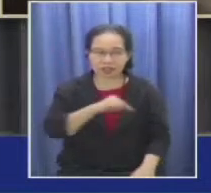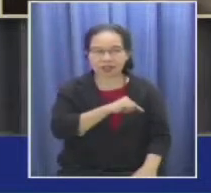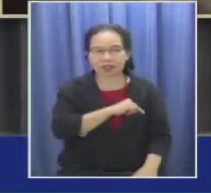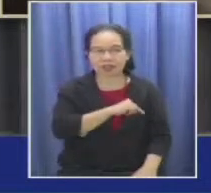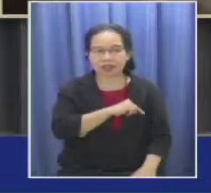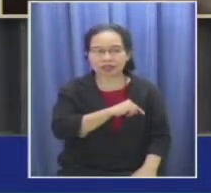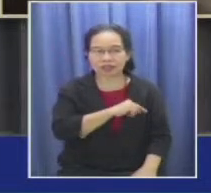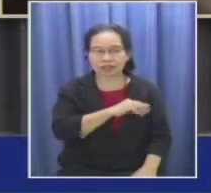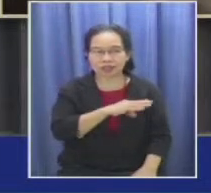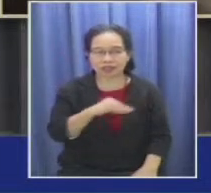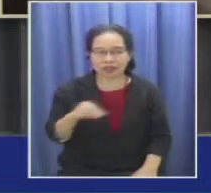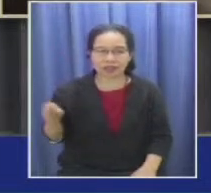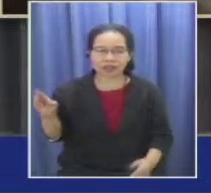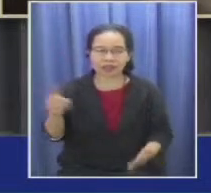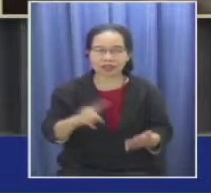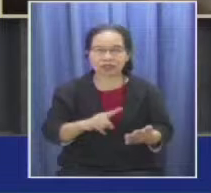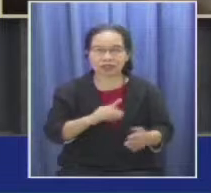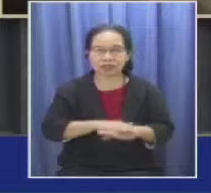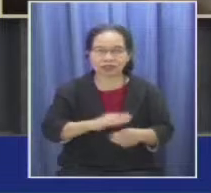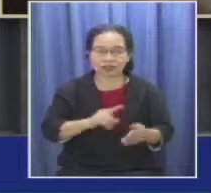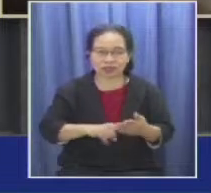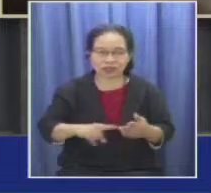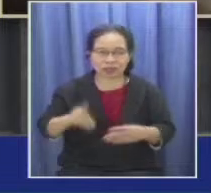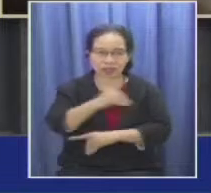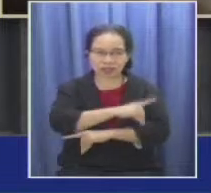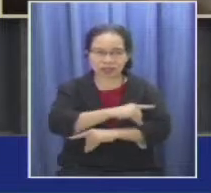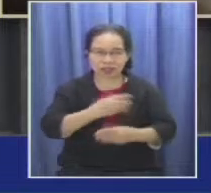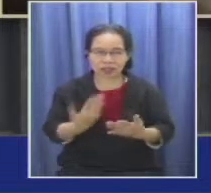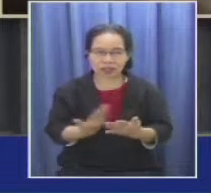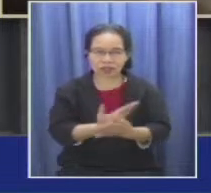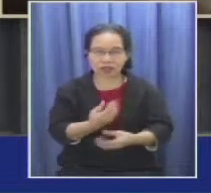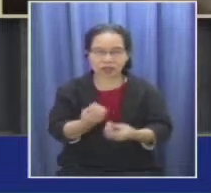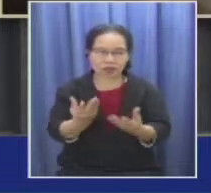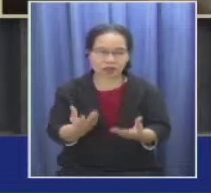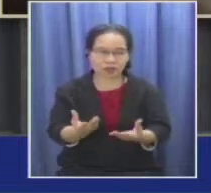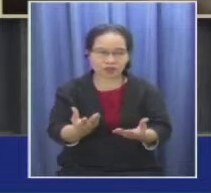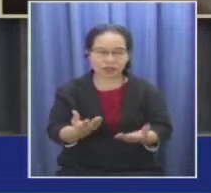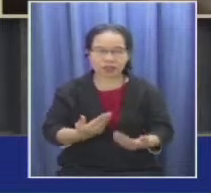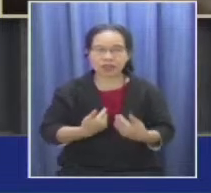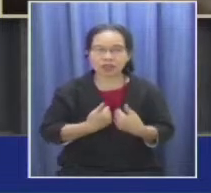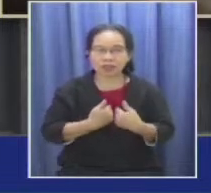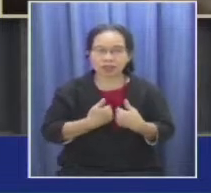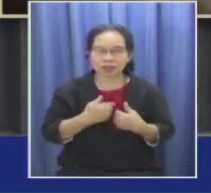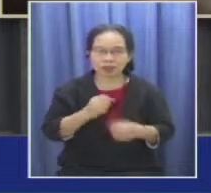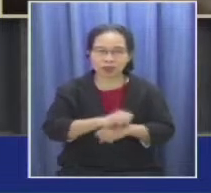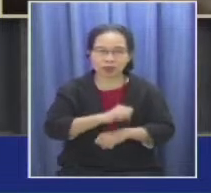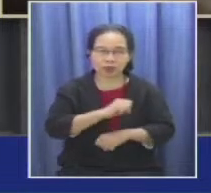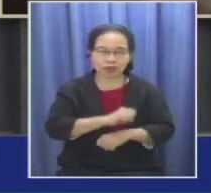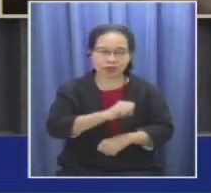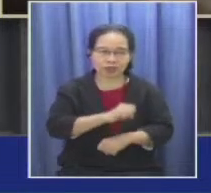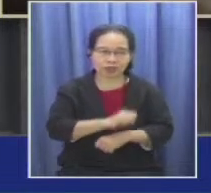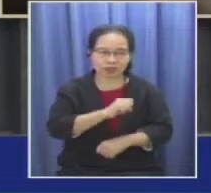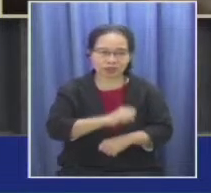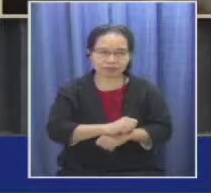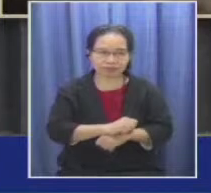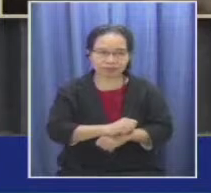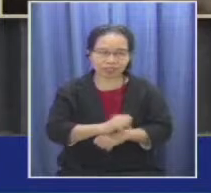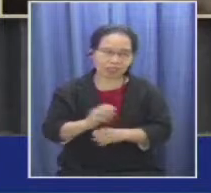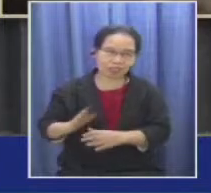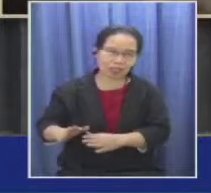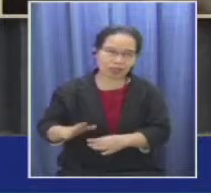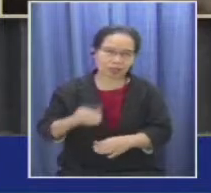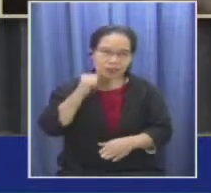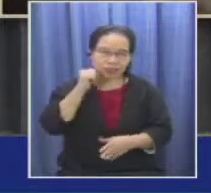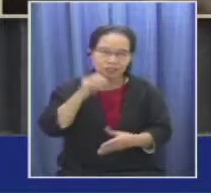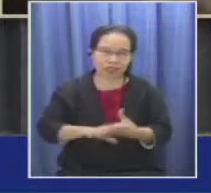nyina ɛrese binom kɔda ya wo mo ansɔre bio yɛda wo se wo bɔ yɛ ho ban anadwo